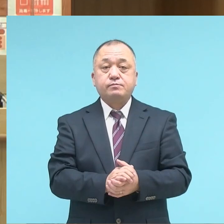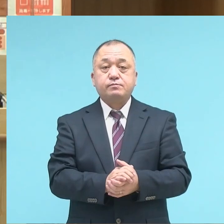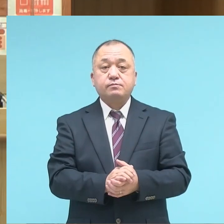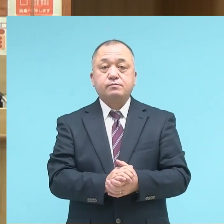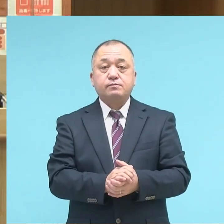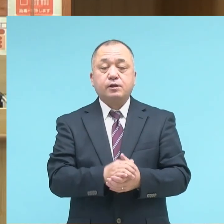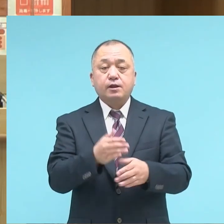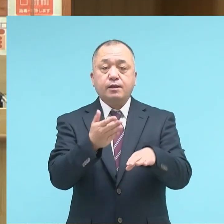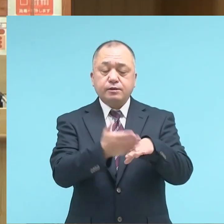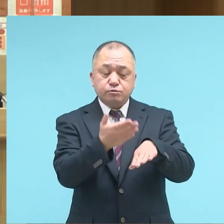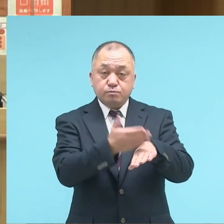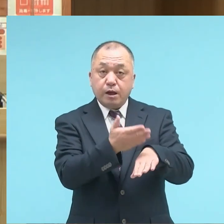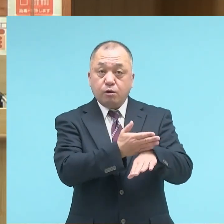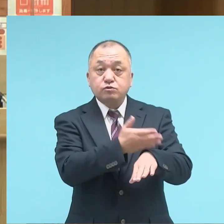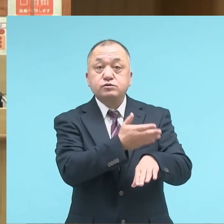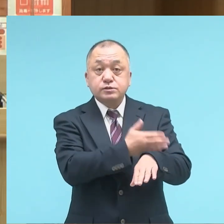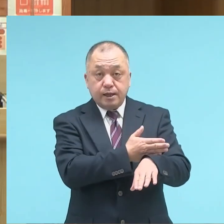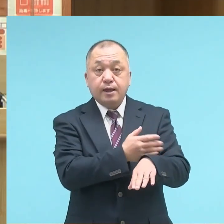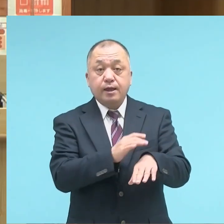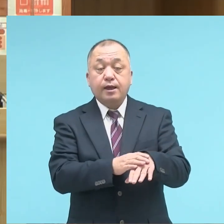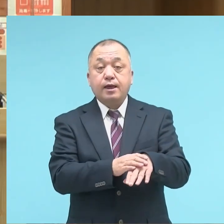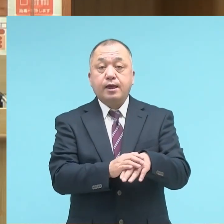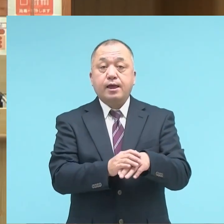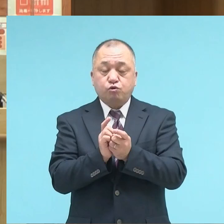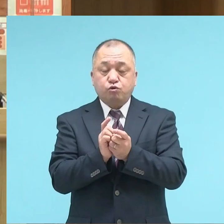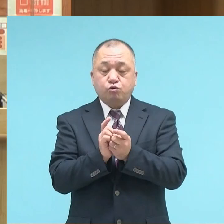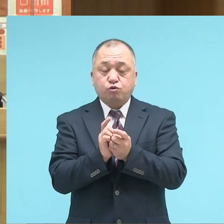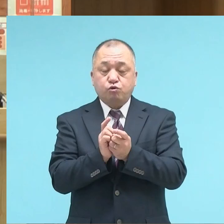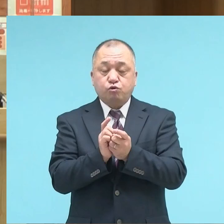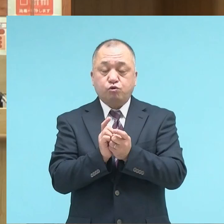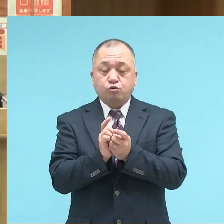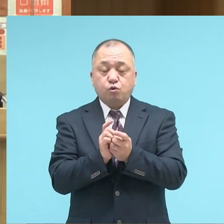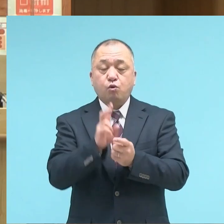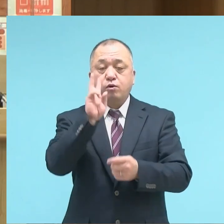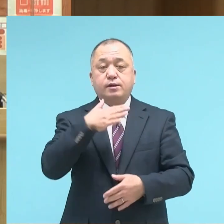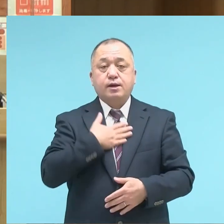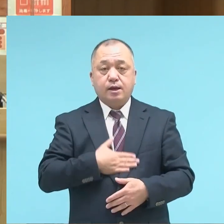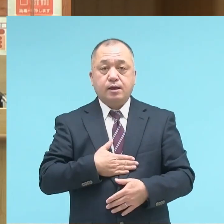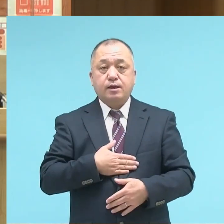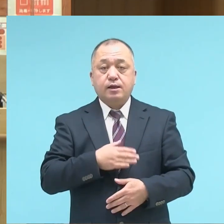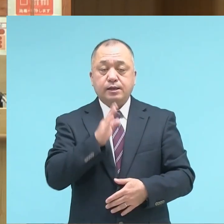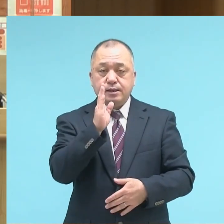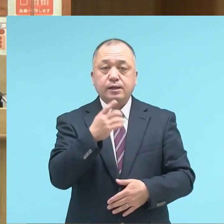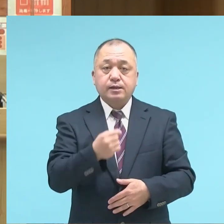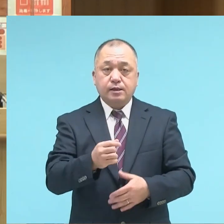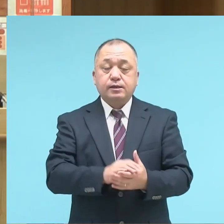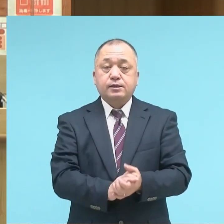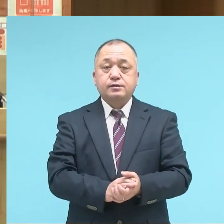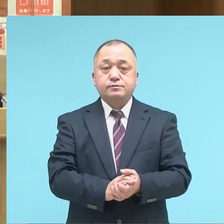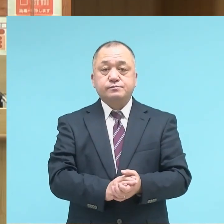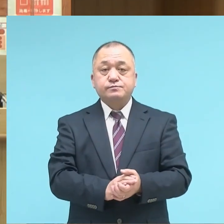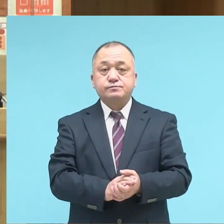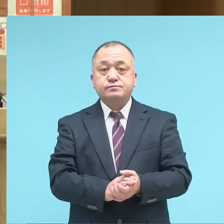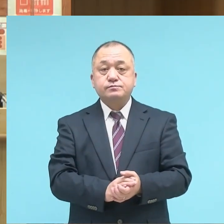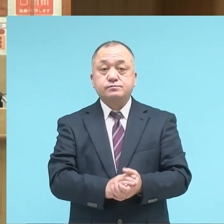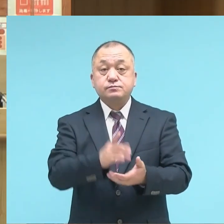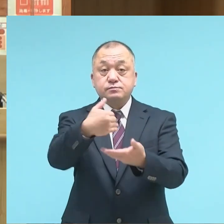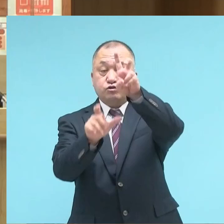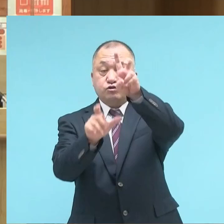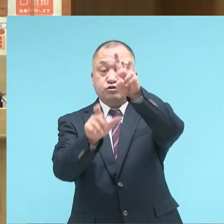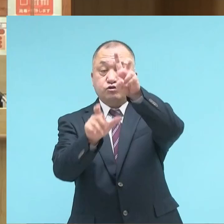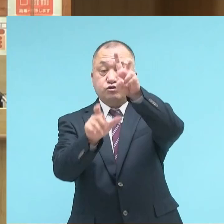段階を踏んでですね、対応してきているということについてもご理解いただければありがたいなというふうに思います。 今まさにおっしゃったその